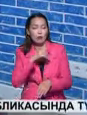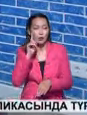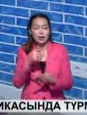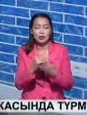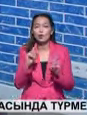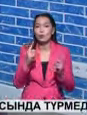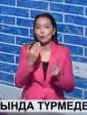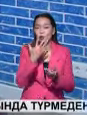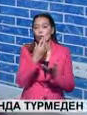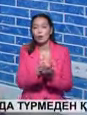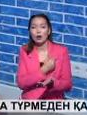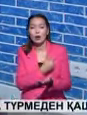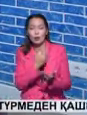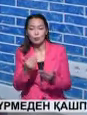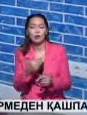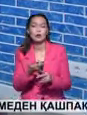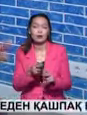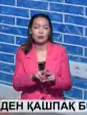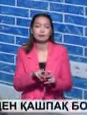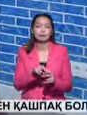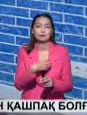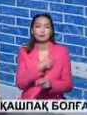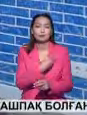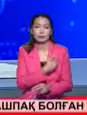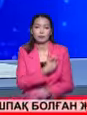олар өздері қалаған адамның басшы болғанын қалайды.